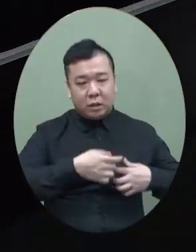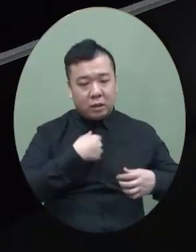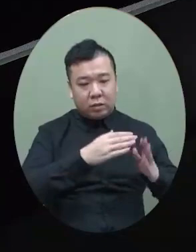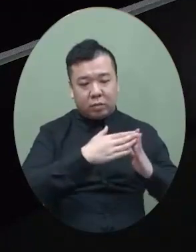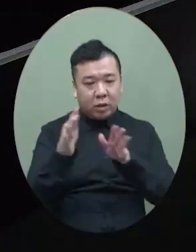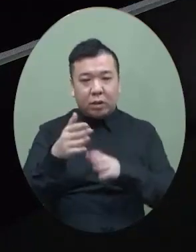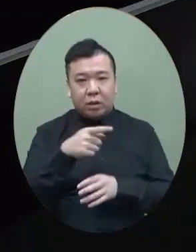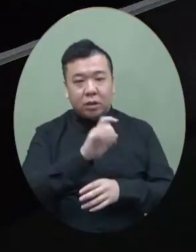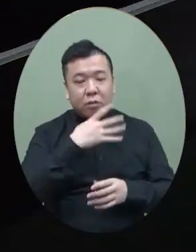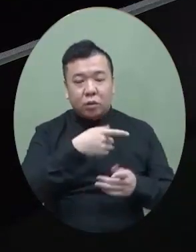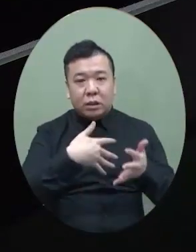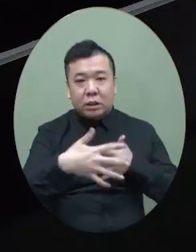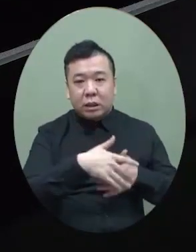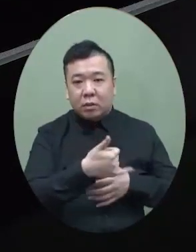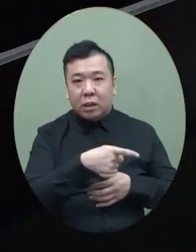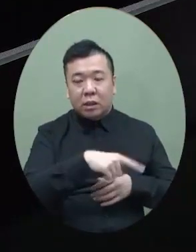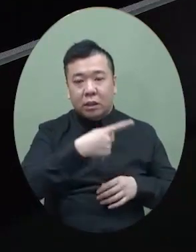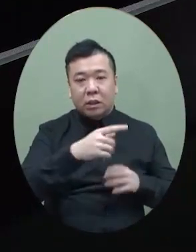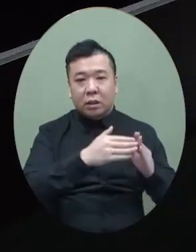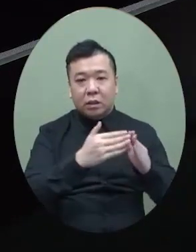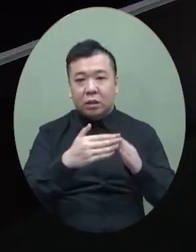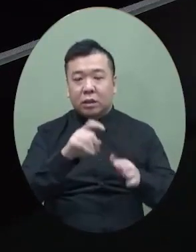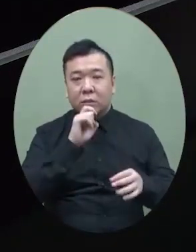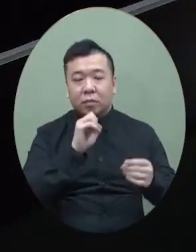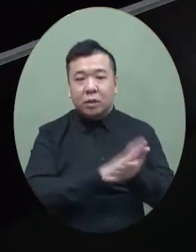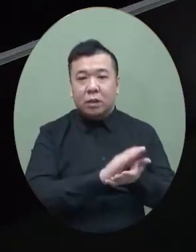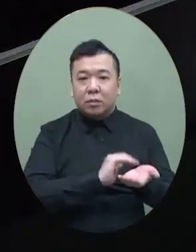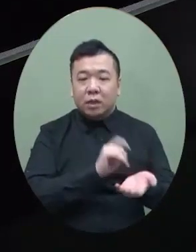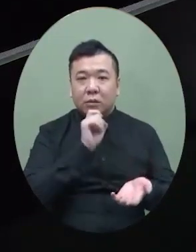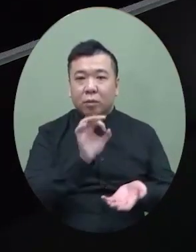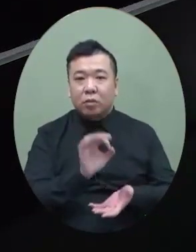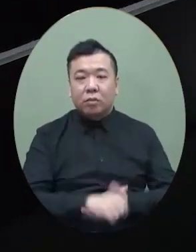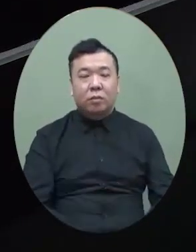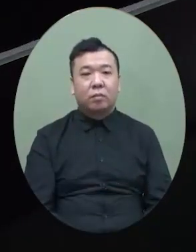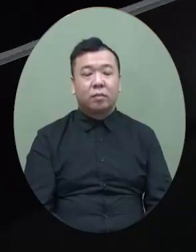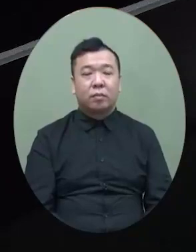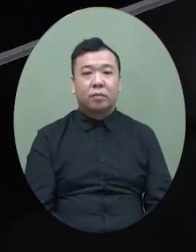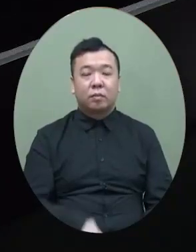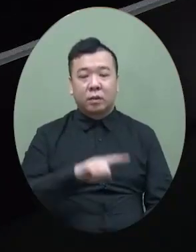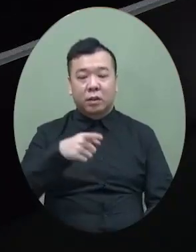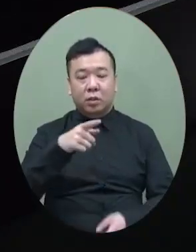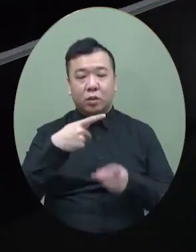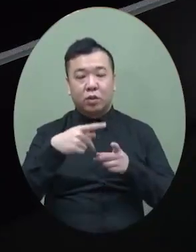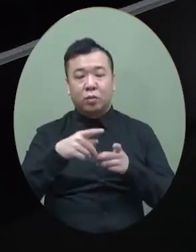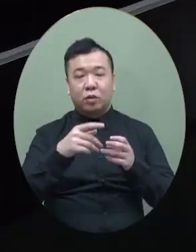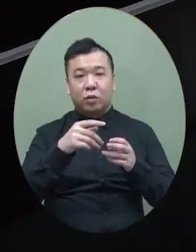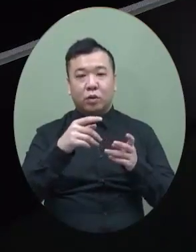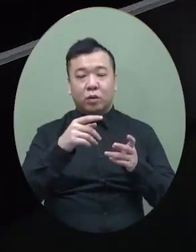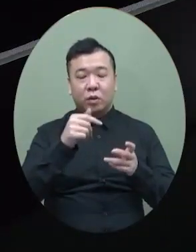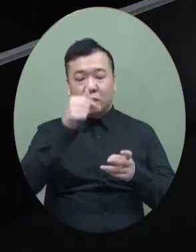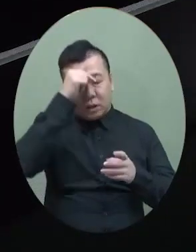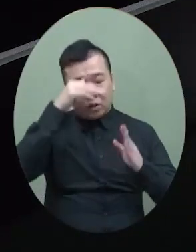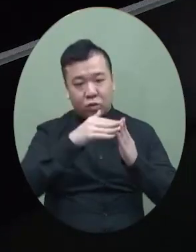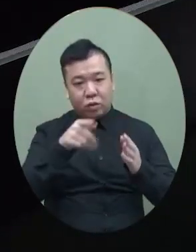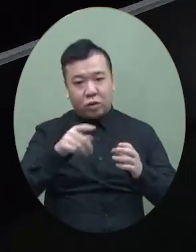離。想問下有冇啲咁嘅事咧？區內嘅其他院舍有冇啲相關嘅感染情況咁樣？另外都想問翻屯門醫院嗰個位放射師